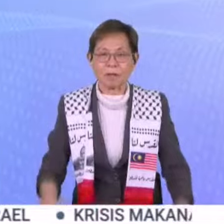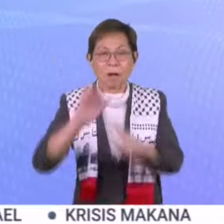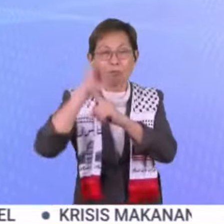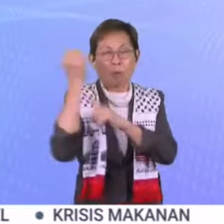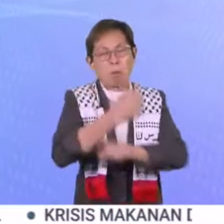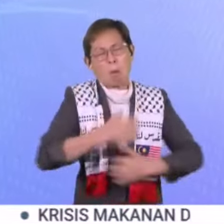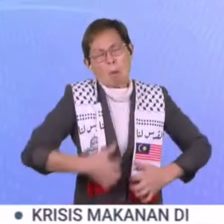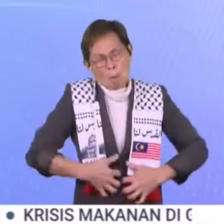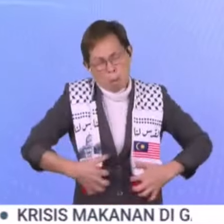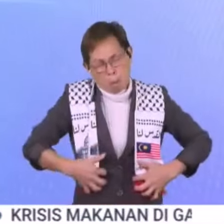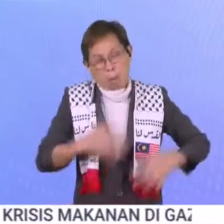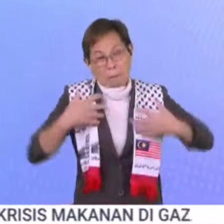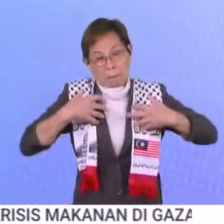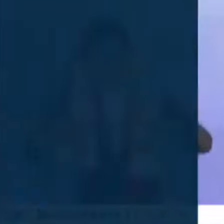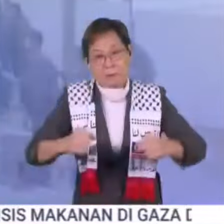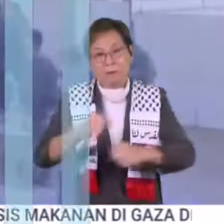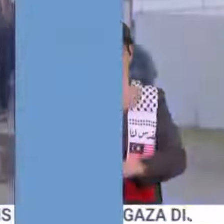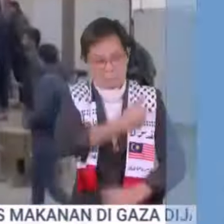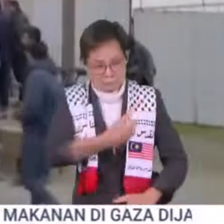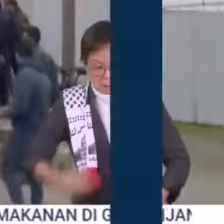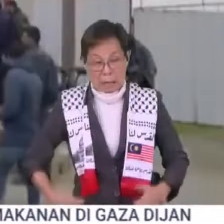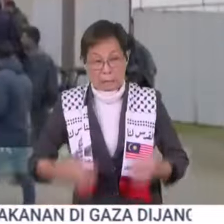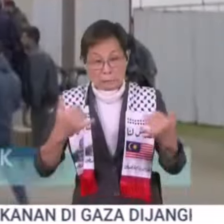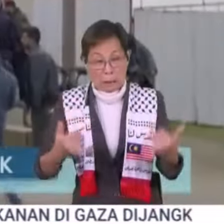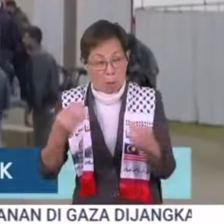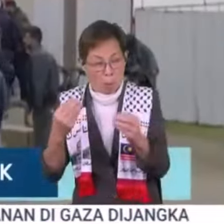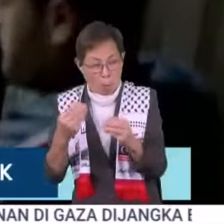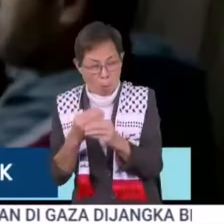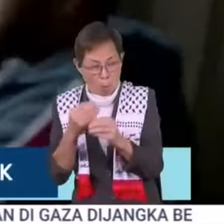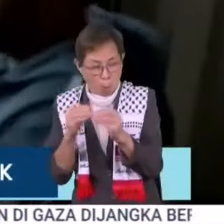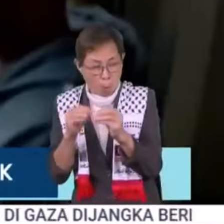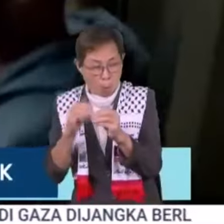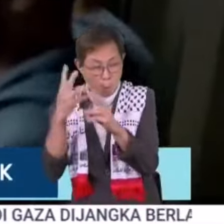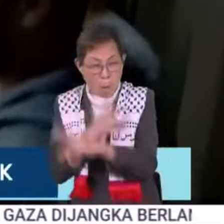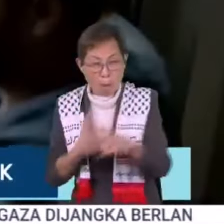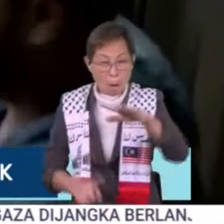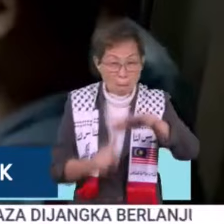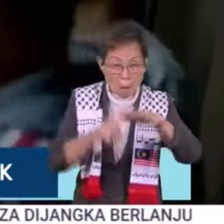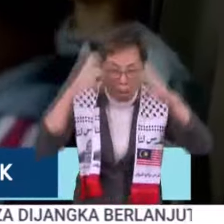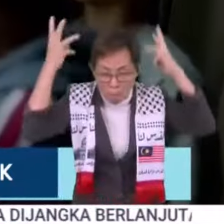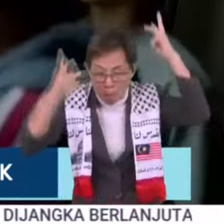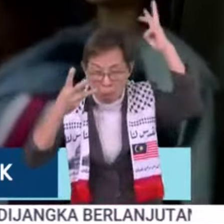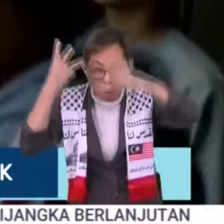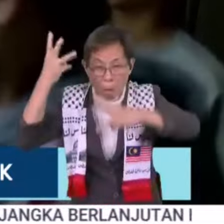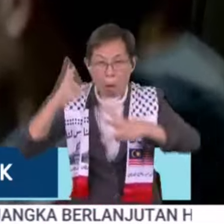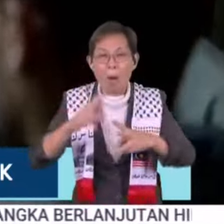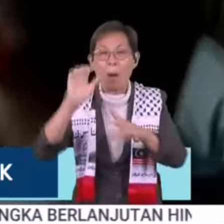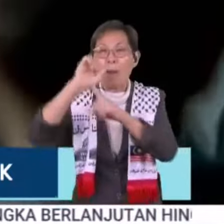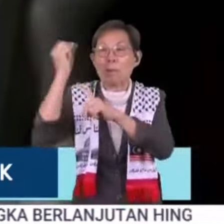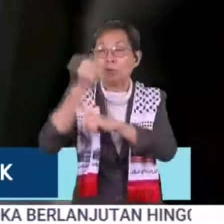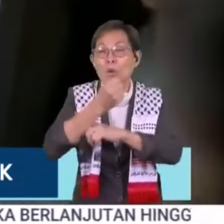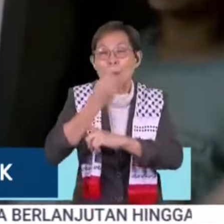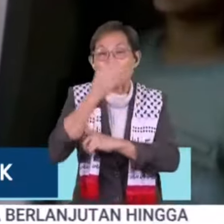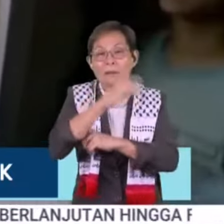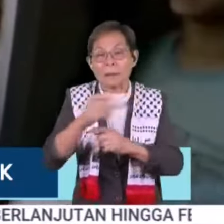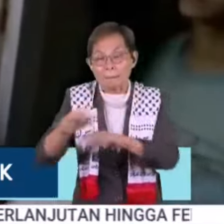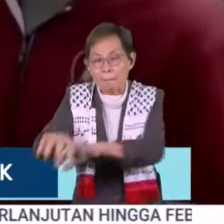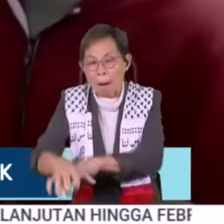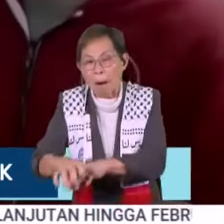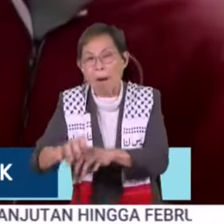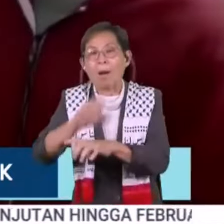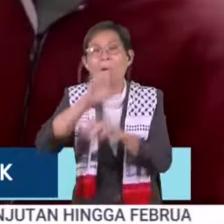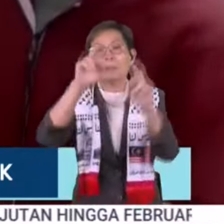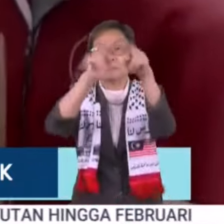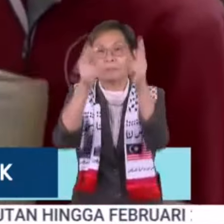Situasi kebuluran dan kesihatan di Gaza kini semakin buruk sekaligus menimbulkan kebimbangan Pertubuhan Makanan dan Pertanian Pertubuhan